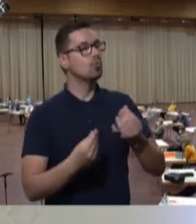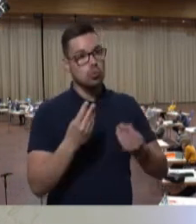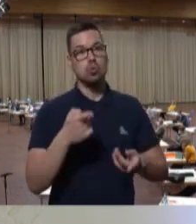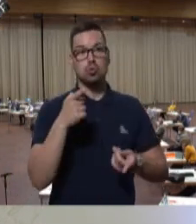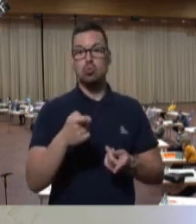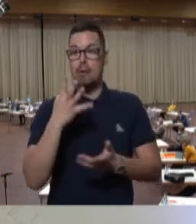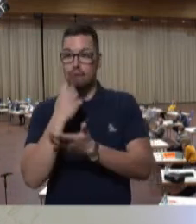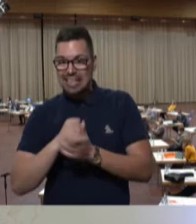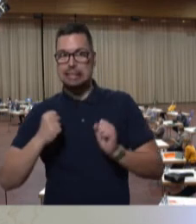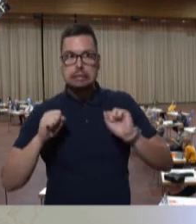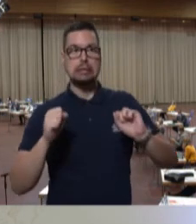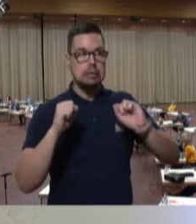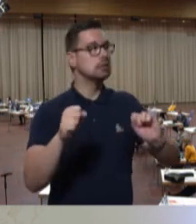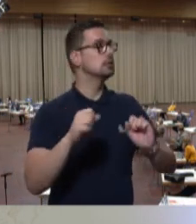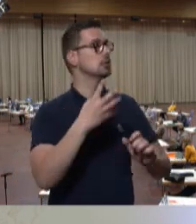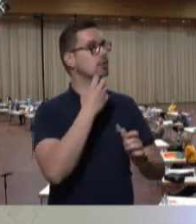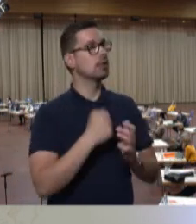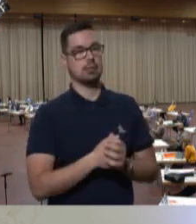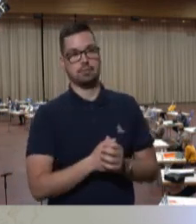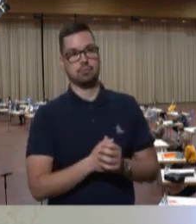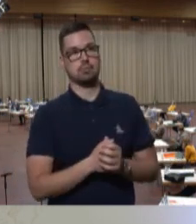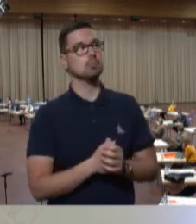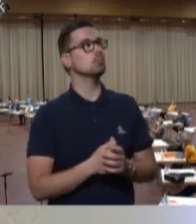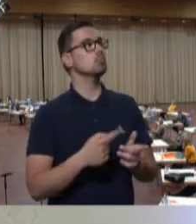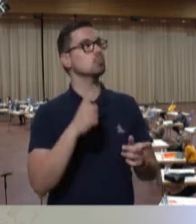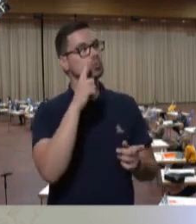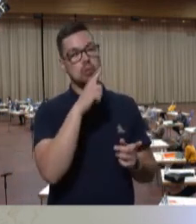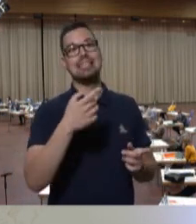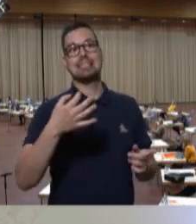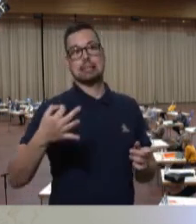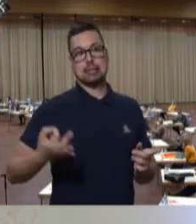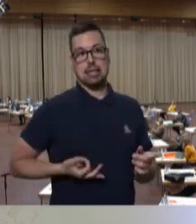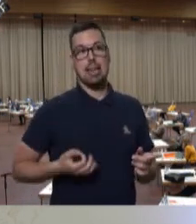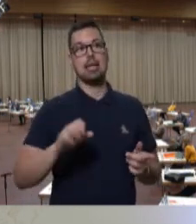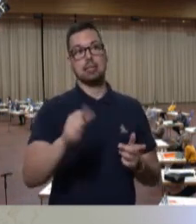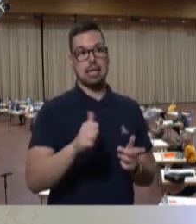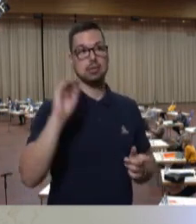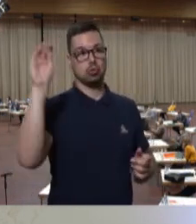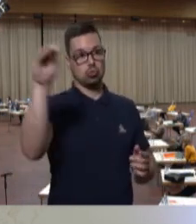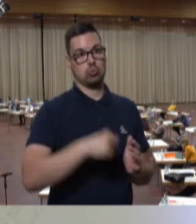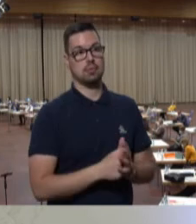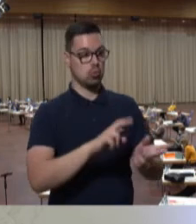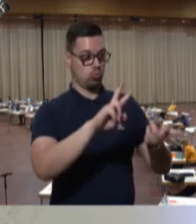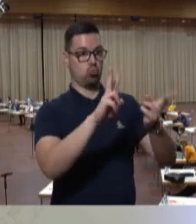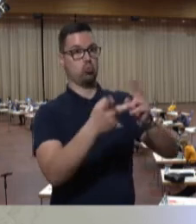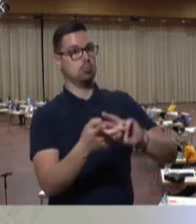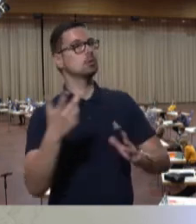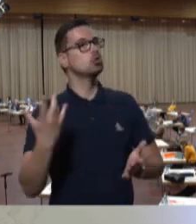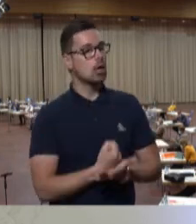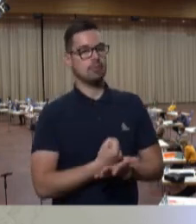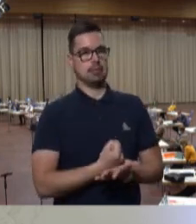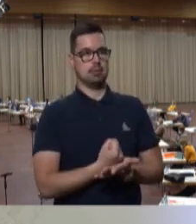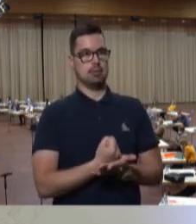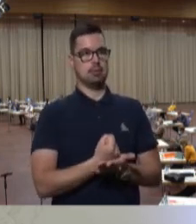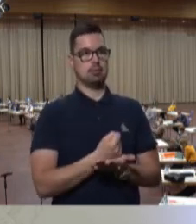dir ernst ist. Das Saarland hat nur eine Zukunft, wenn wir den Strukturwandel und die Transformation meistern.